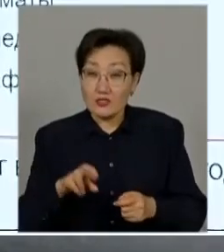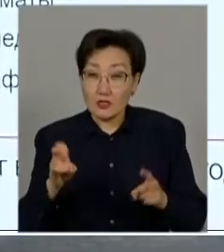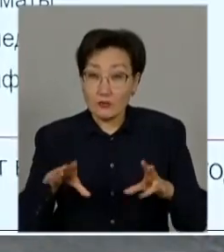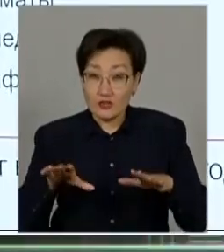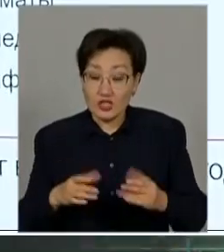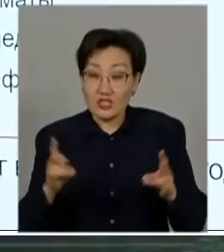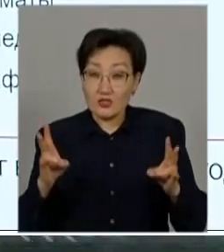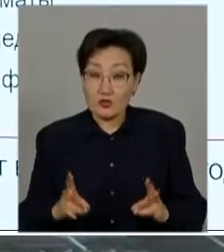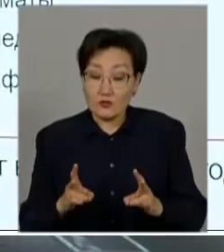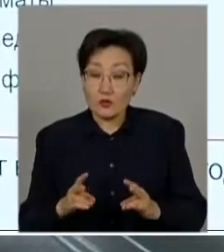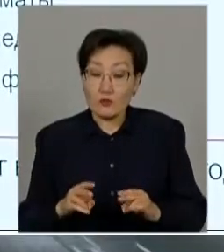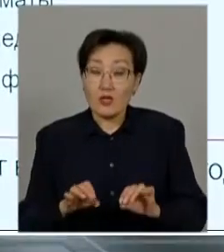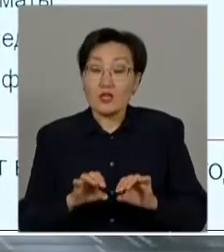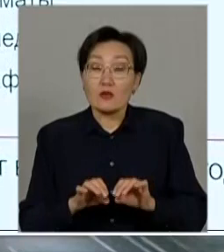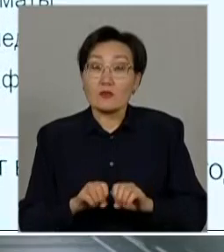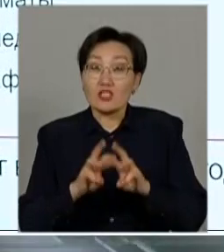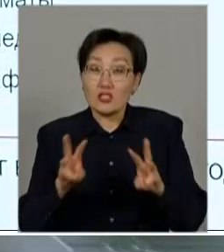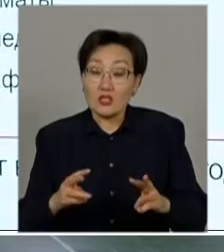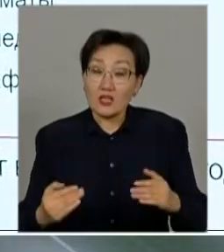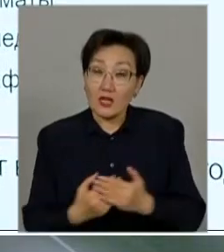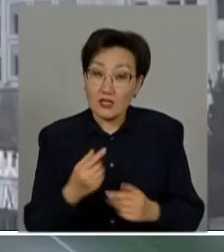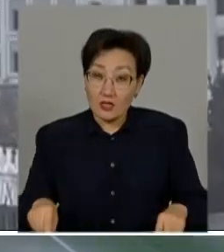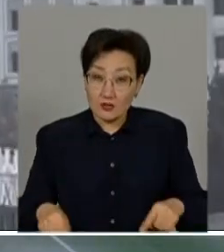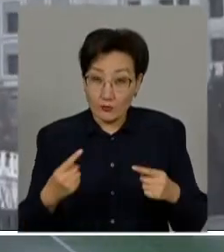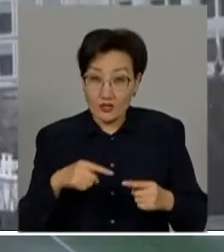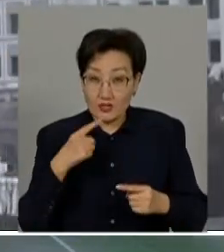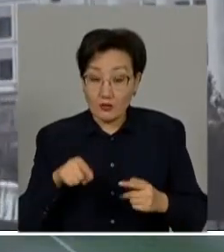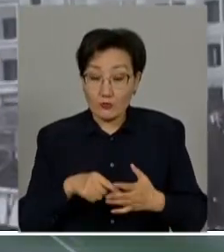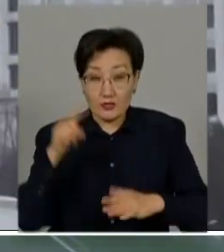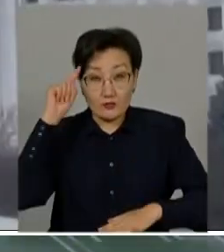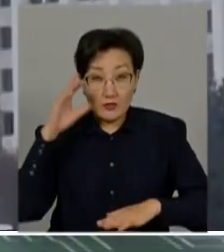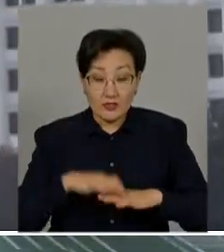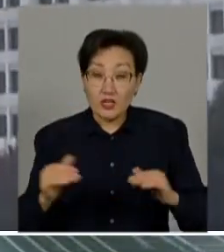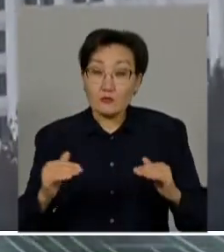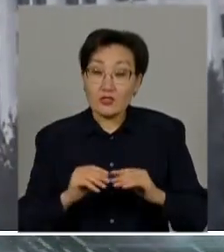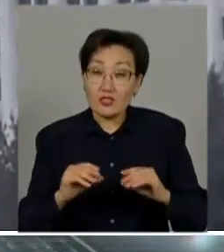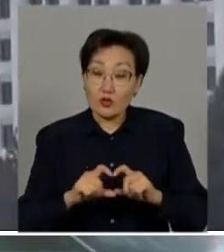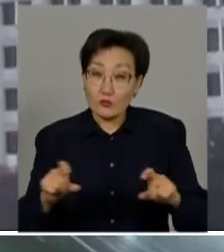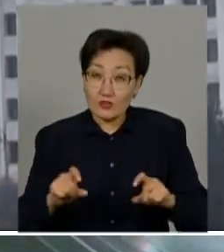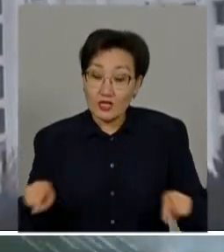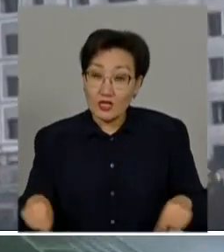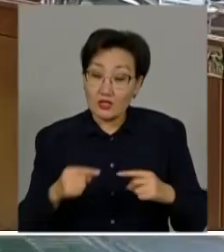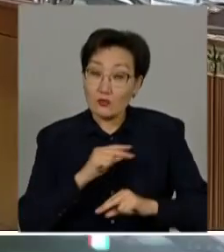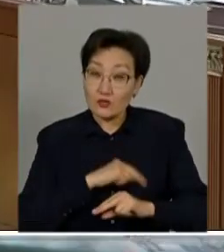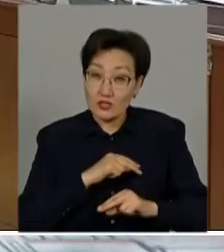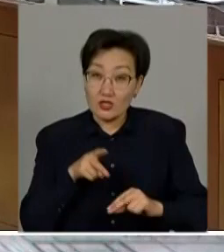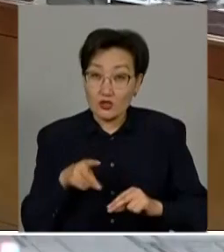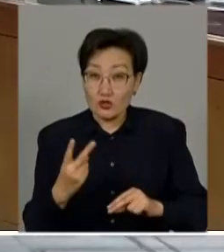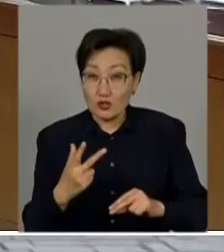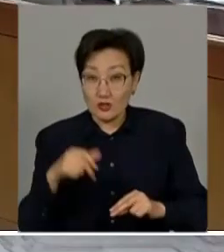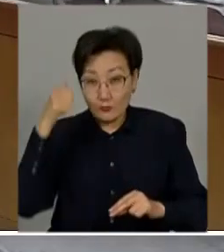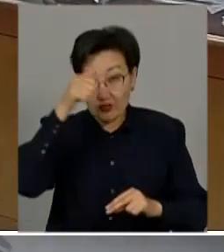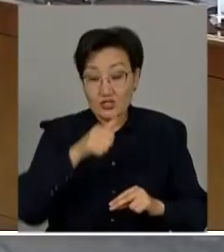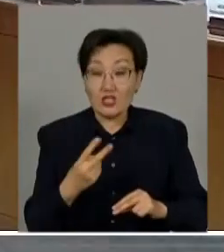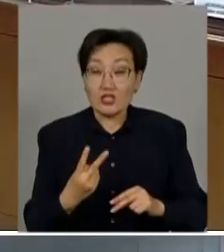оқиғасында зардап шеккен инфрақұрылым қалпына келгенін айтты. Қала әкімдігінің ғимаратын қалпына келтіру жұмыстары 2023